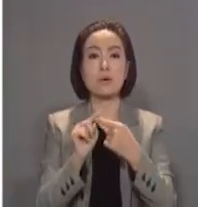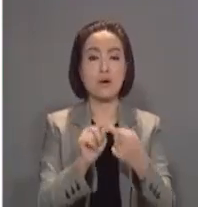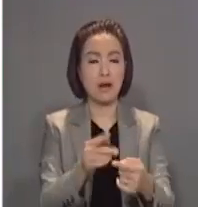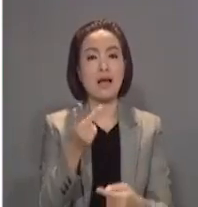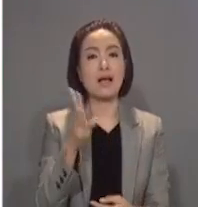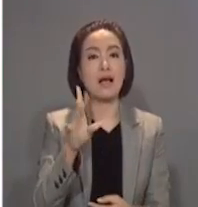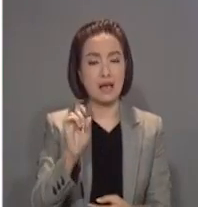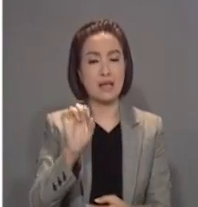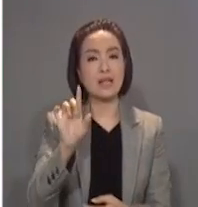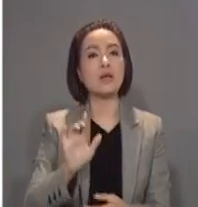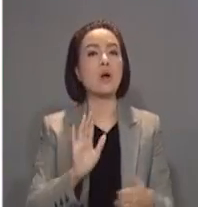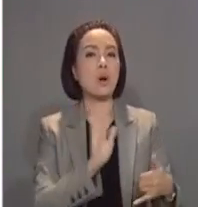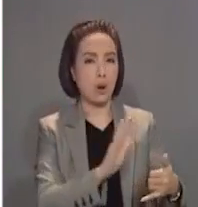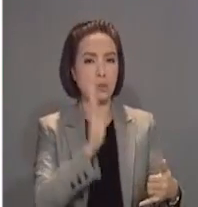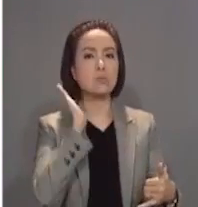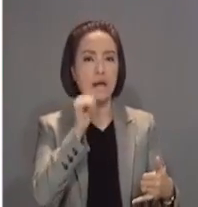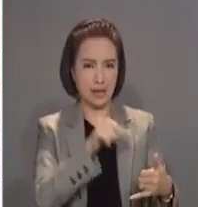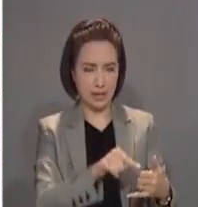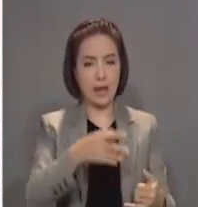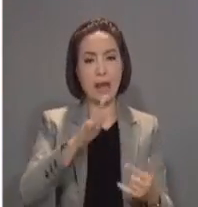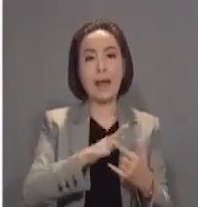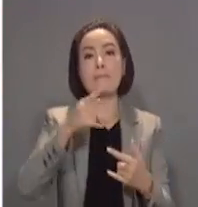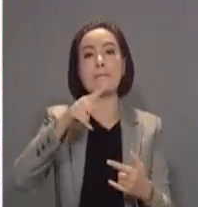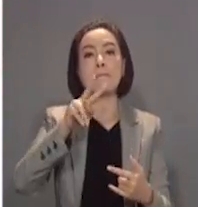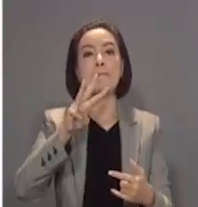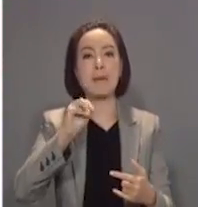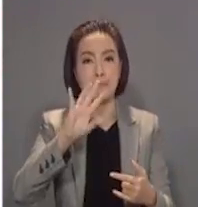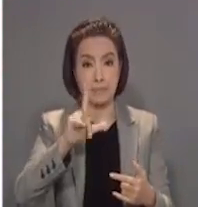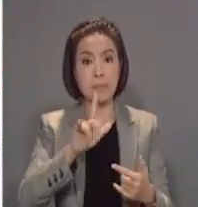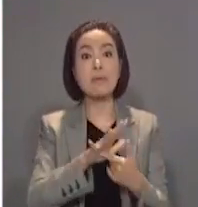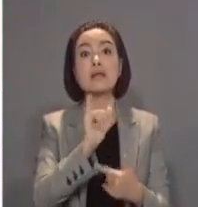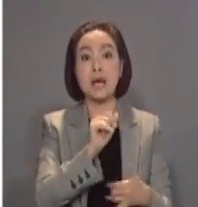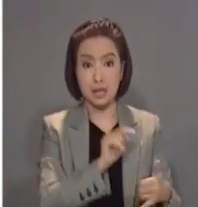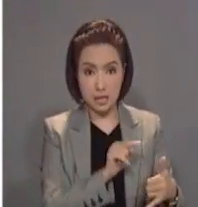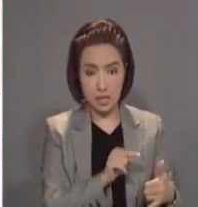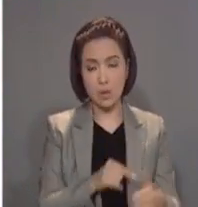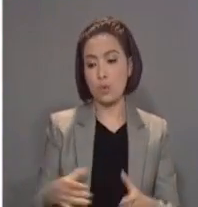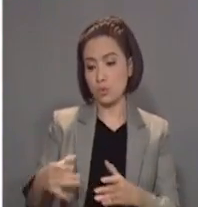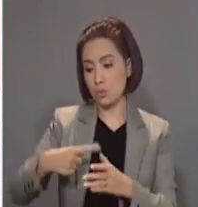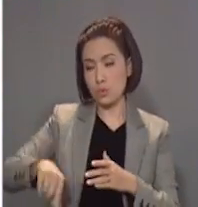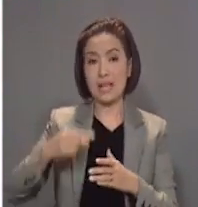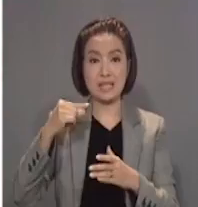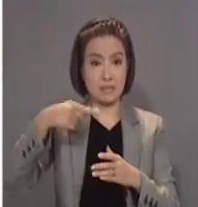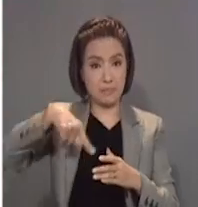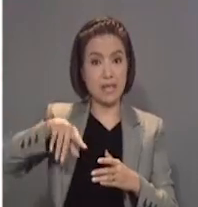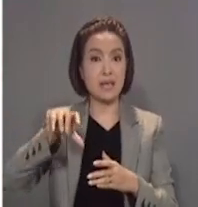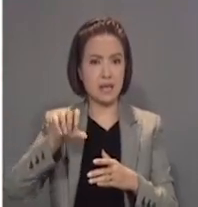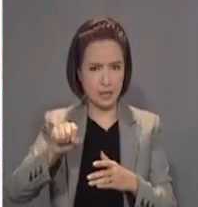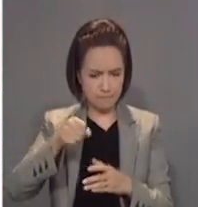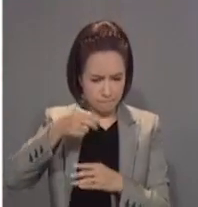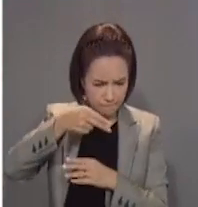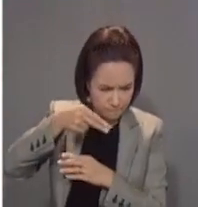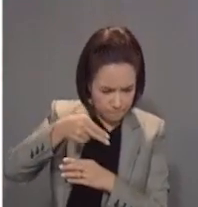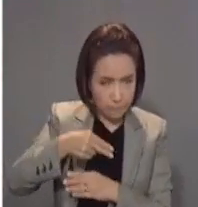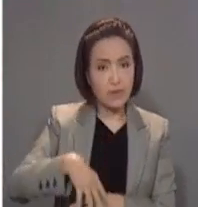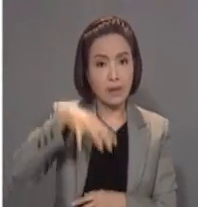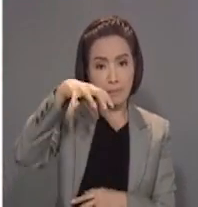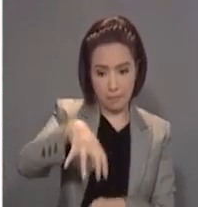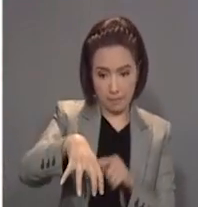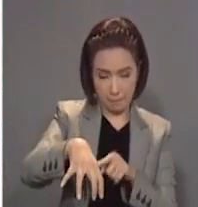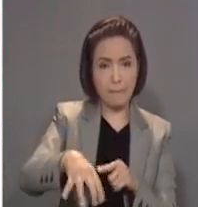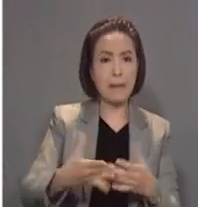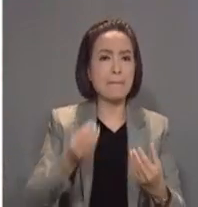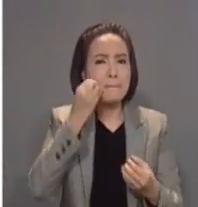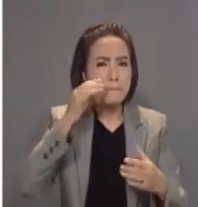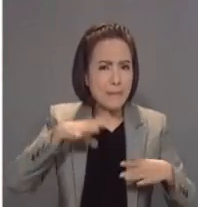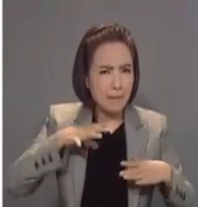เรื่องกับคดีของคุณเปรมชัยนะครับซึ่งทางนี้เจ้าหน้าที่ป่าไม้ชุดล่วงหน้าใช้เครื่อง GPS นะครับจับพิกัดรังเย็นรีสอร์ทอำเภอด่านซ้ายจังหวัดเล